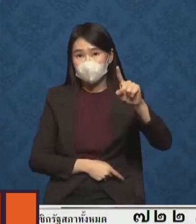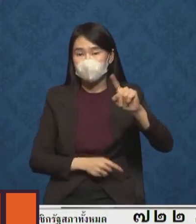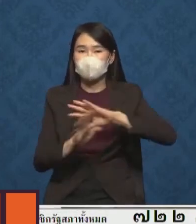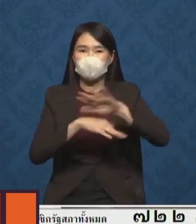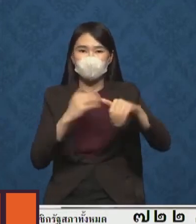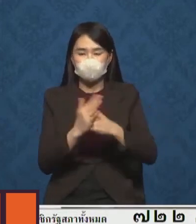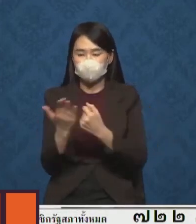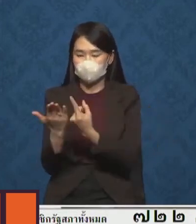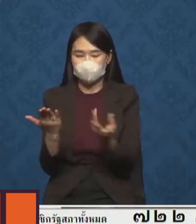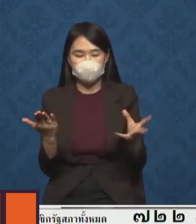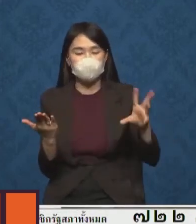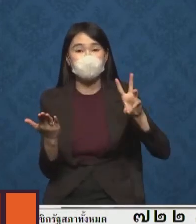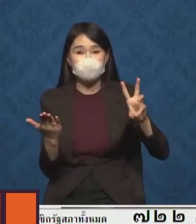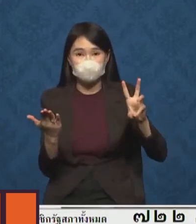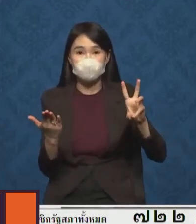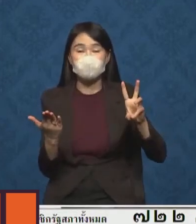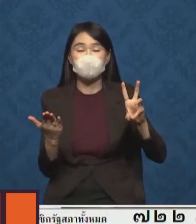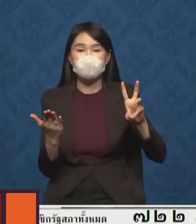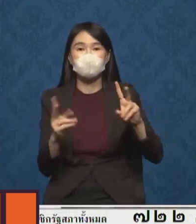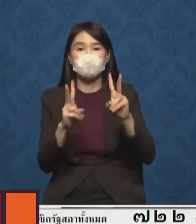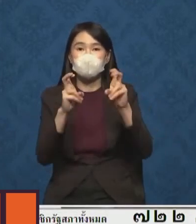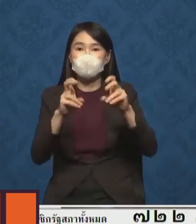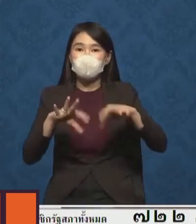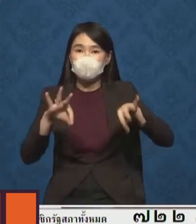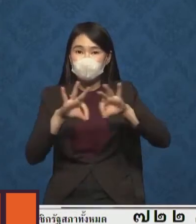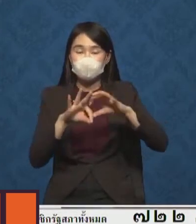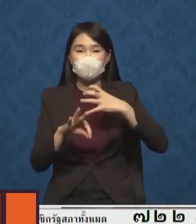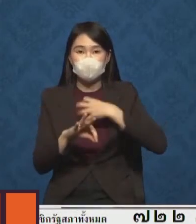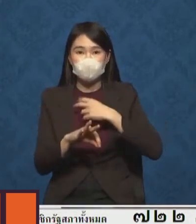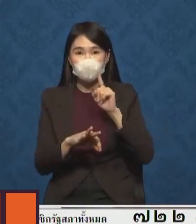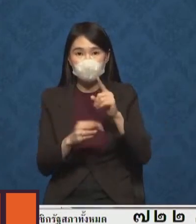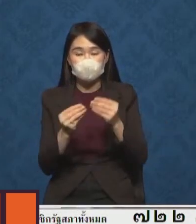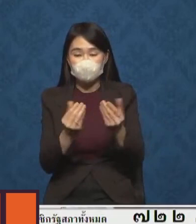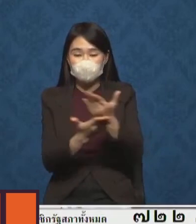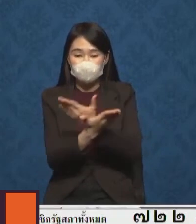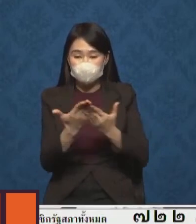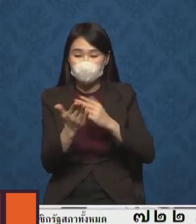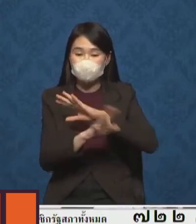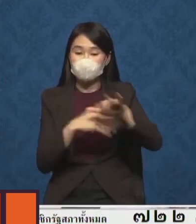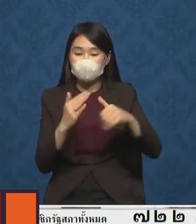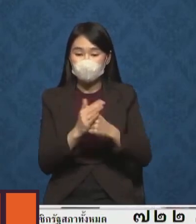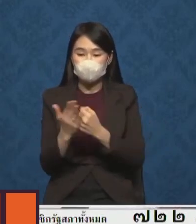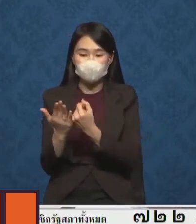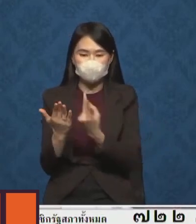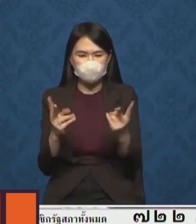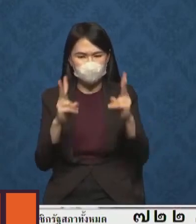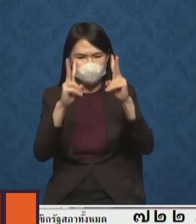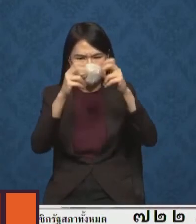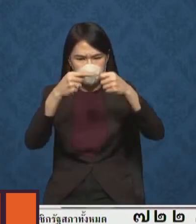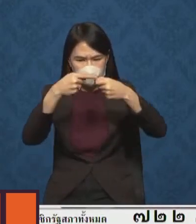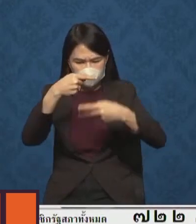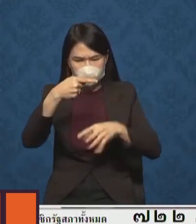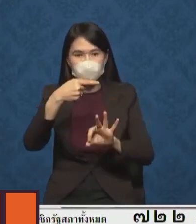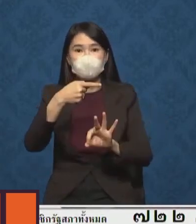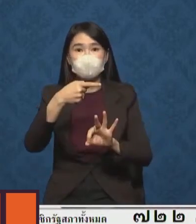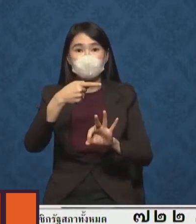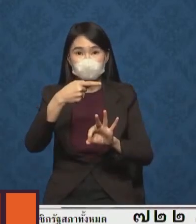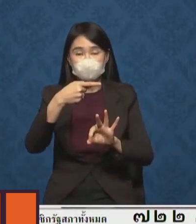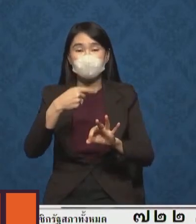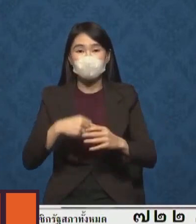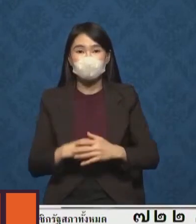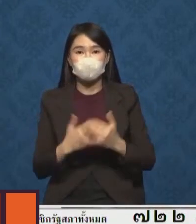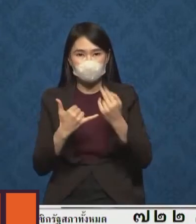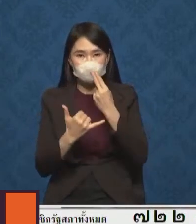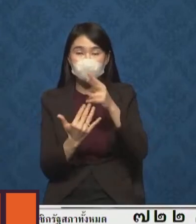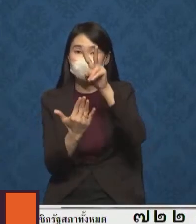ด 6 ร่างนั้นมีประเด็ที่ต้องได้รับการพิจการณาอยู่ทั้หมด 9 ประการด้วยกันผม